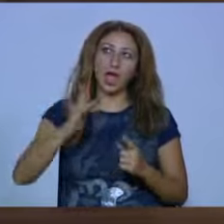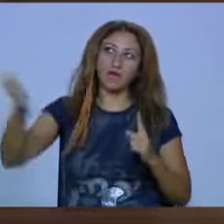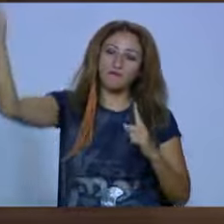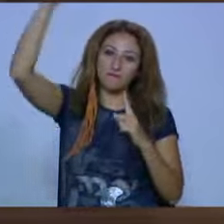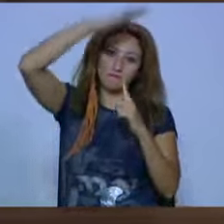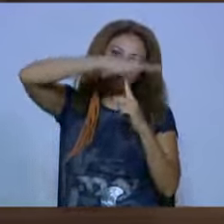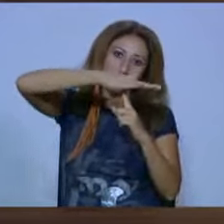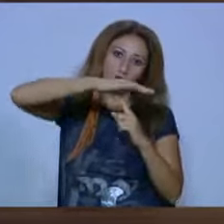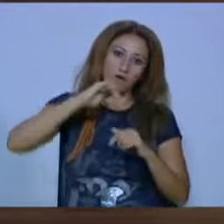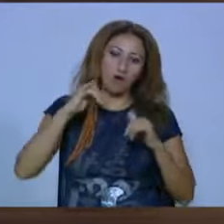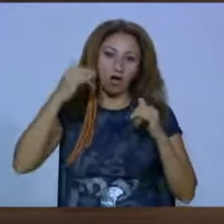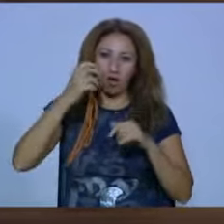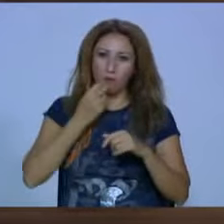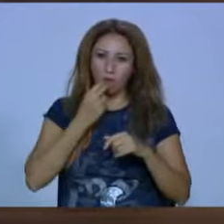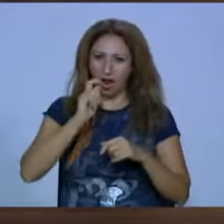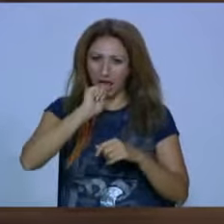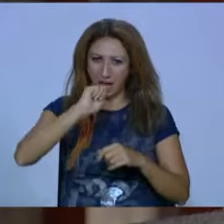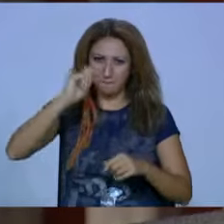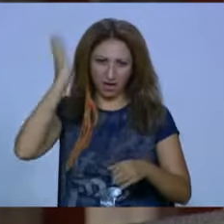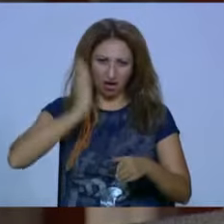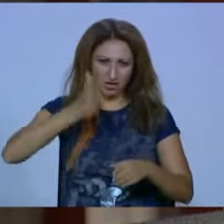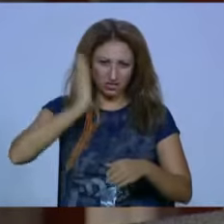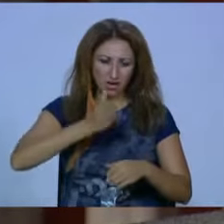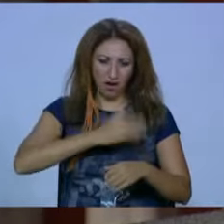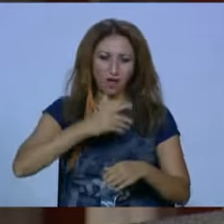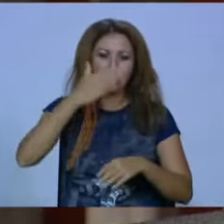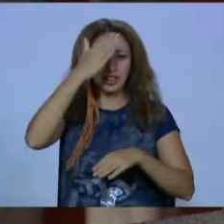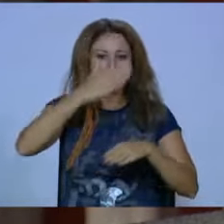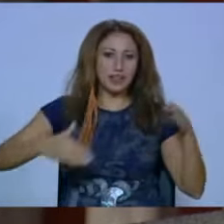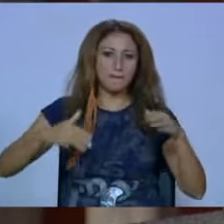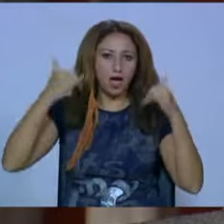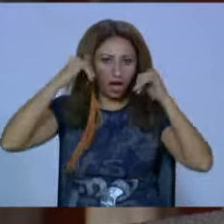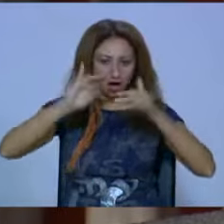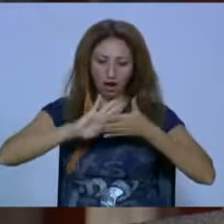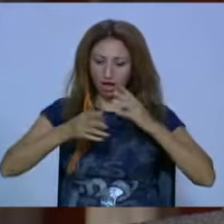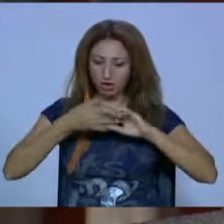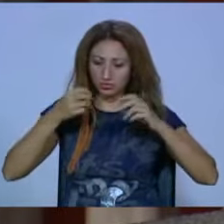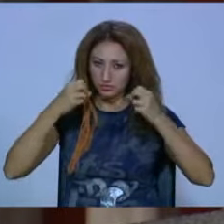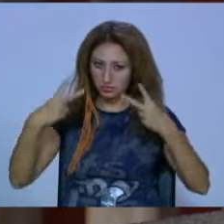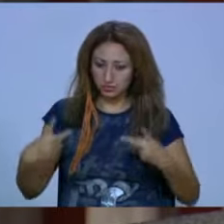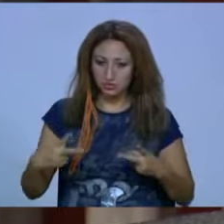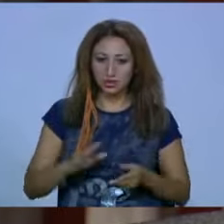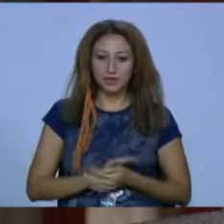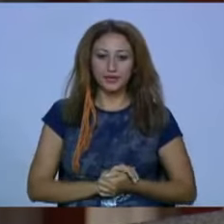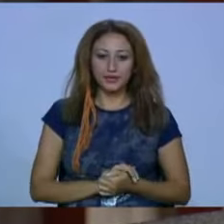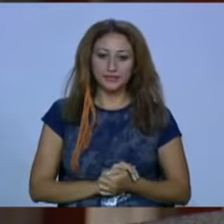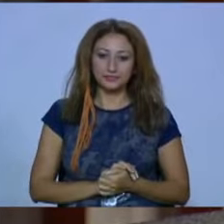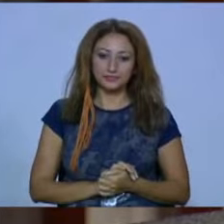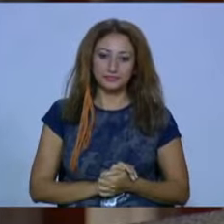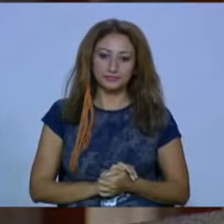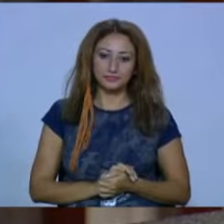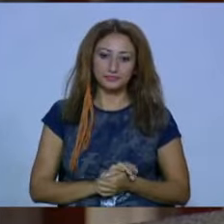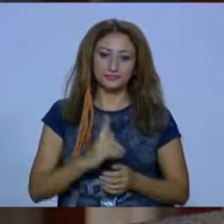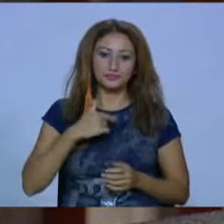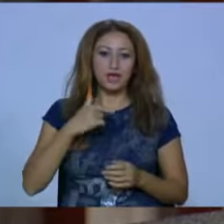بيذبح الجزار، قلت له خش بقى عشان الناس وكده، وانا وخالد هنقوم هنعمل كل حاجه يعني. قال لي لا والنبي